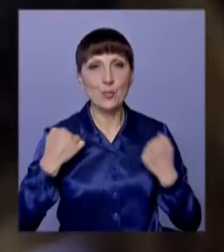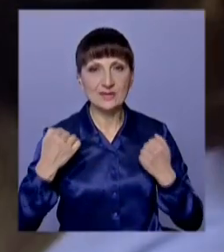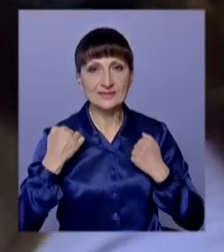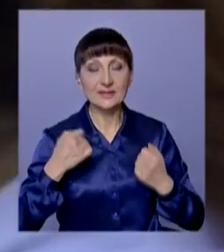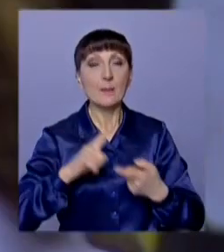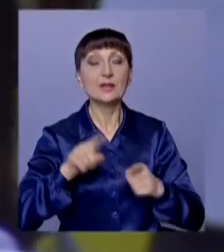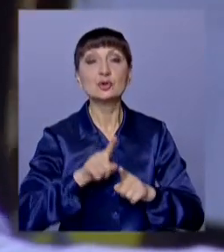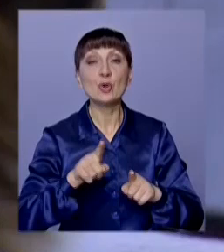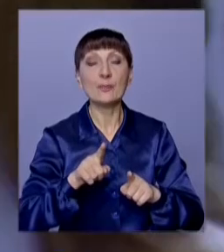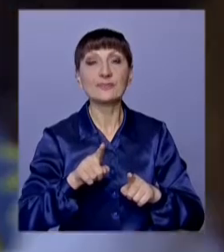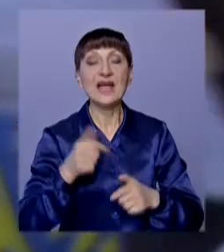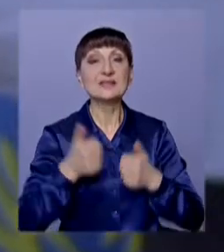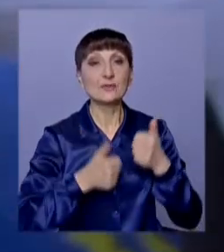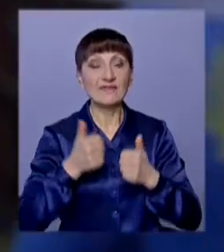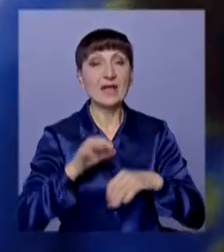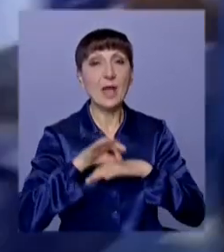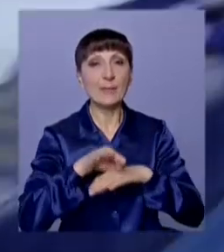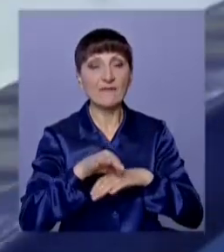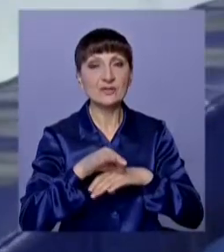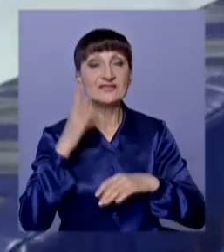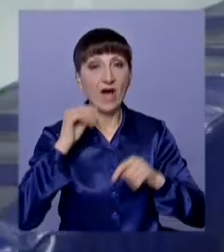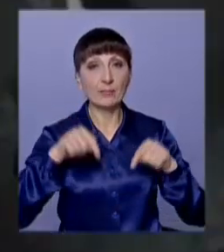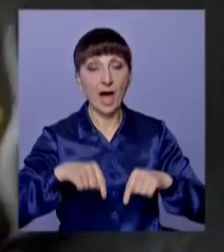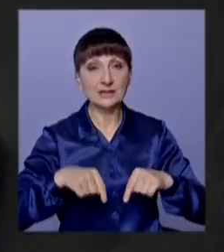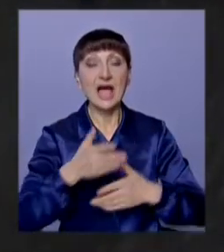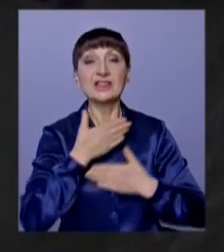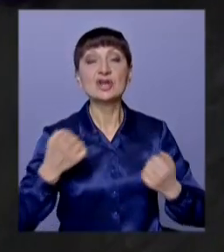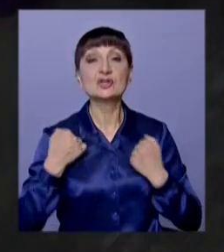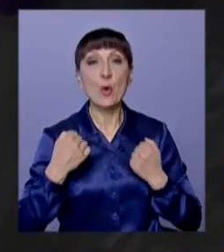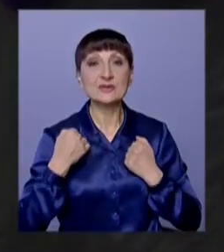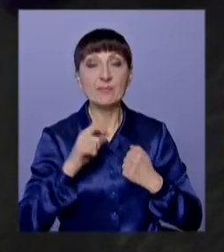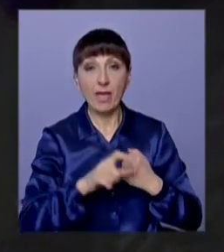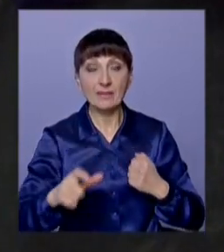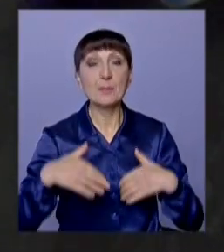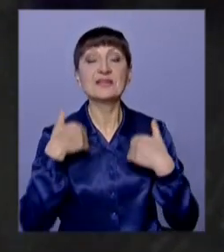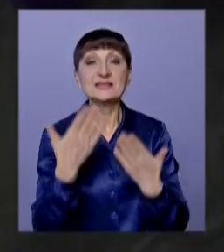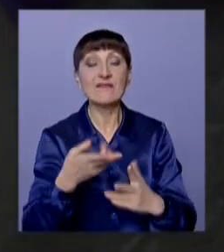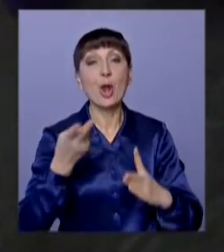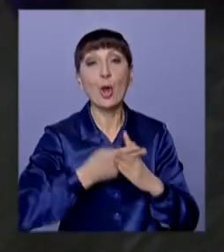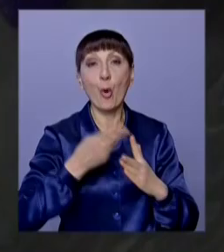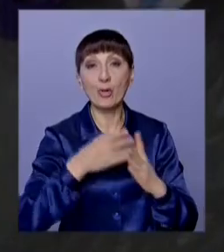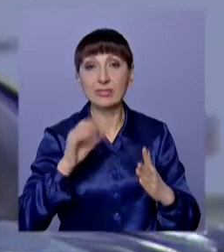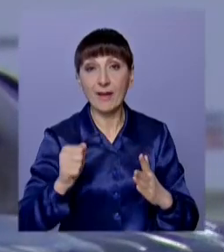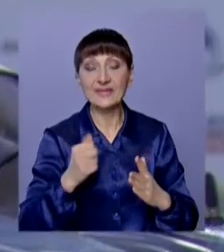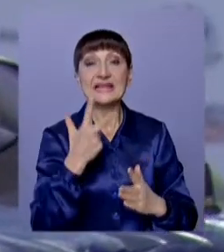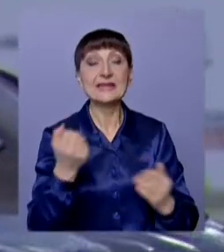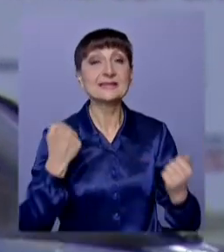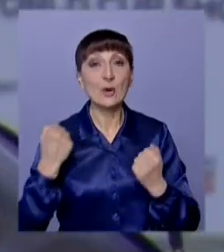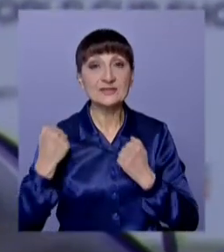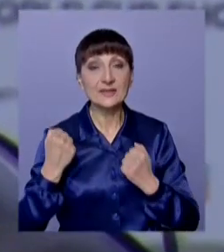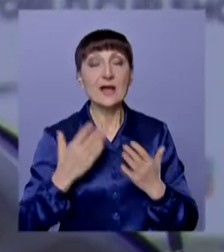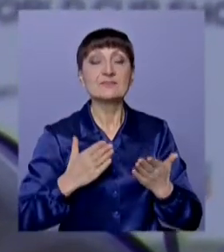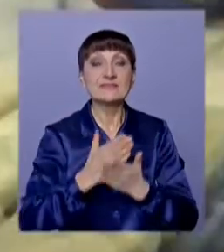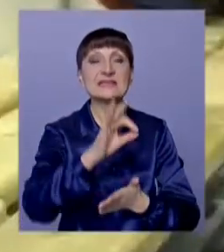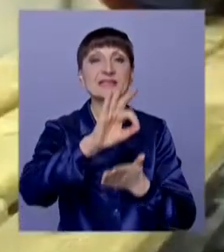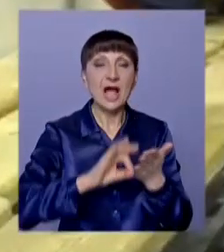благодаря тому, что соревнования проводятся в Алматы, нашим спортсменам предоставили льготы. Три спортсмена выйдут